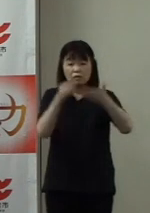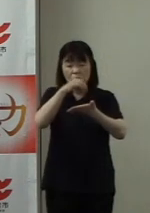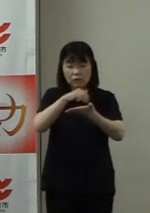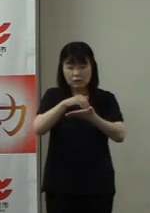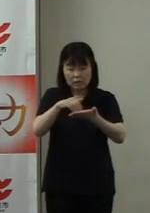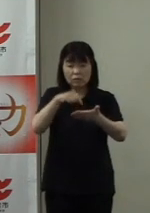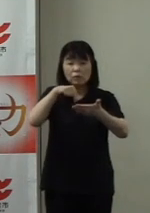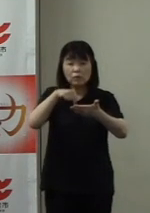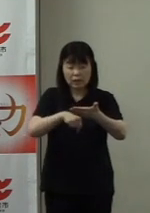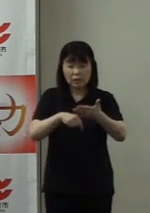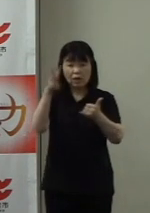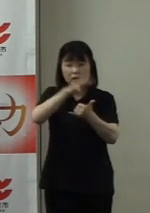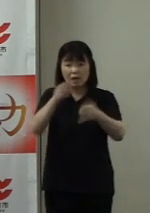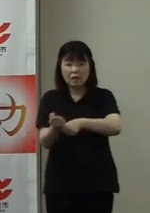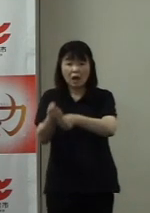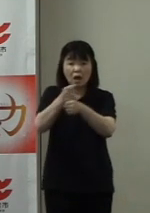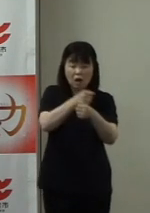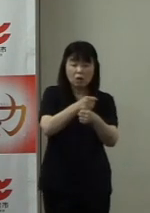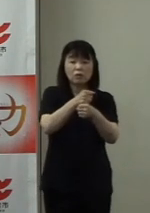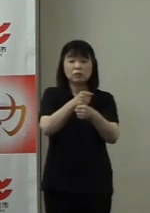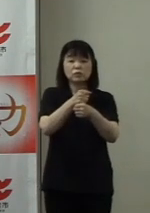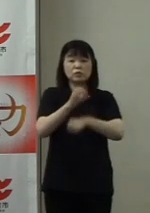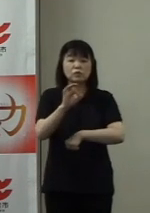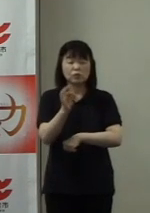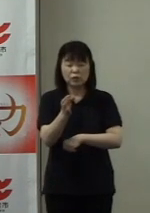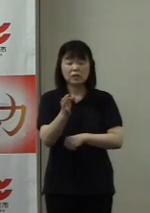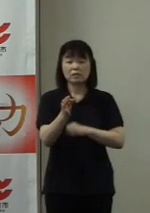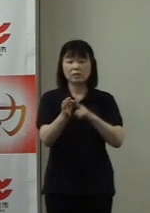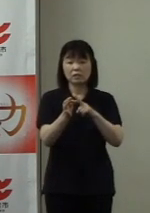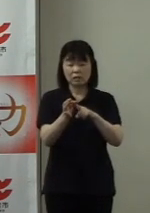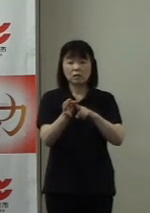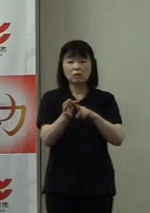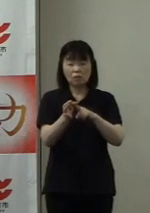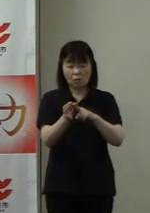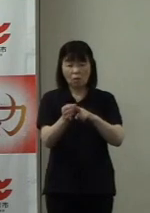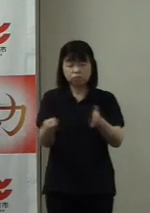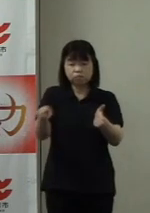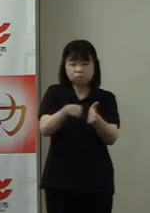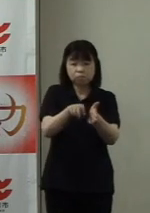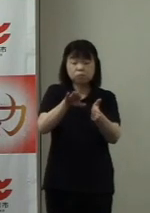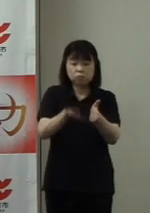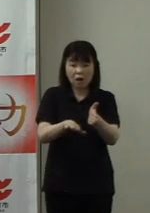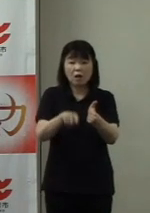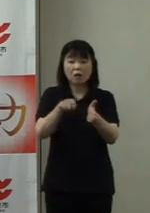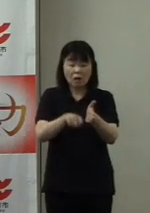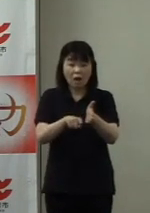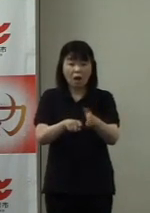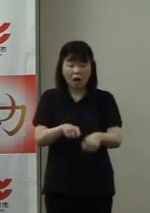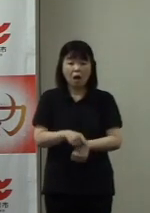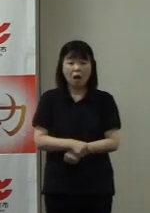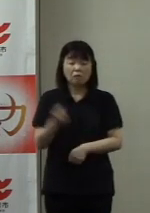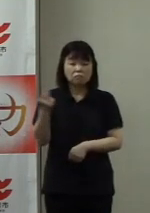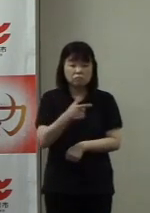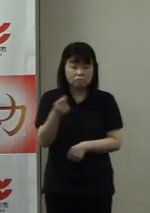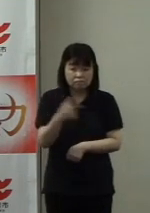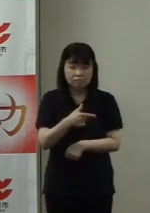害復旧の予算も計上させてもらってますんで、速やかな災